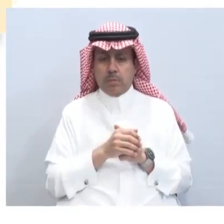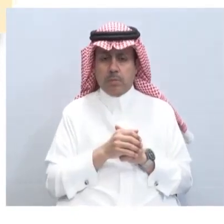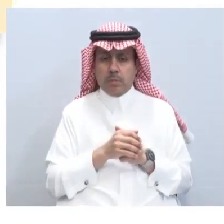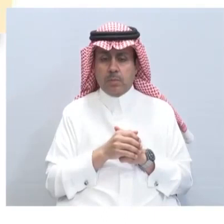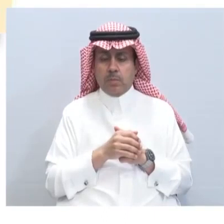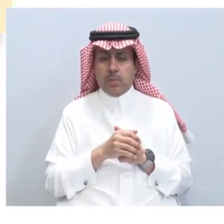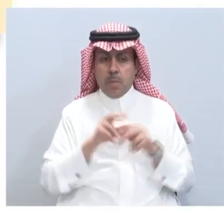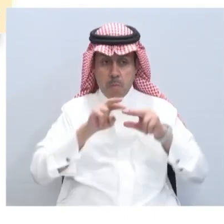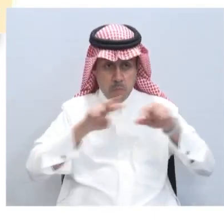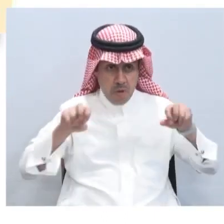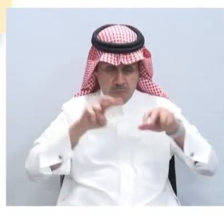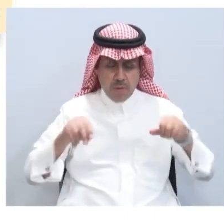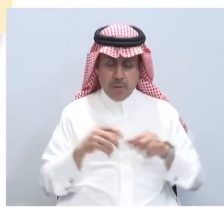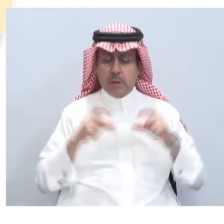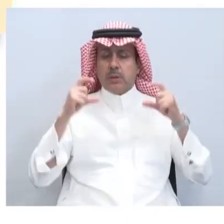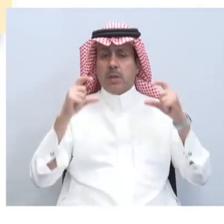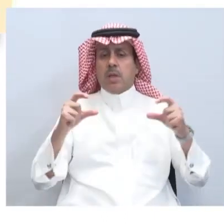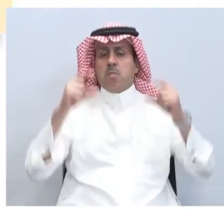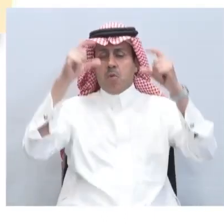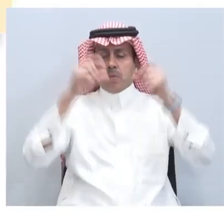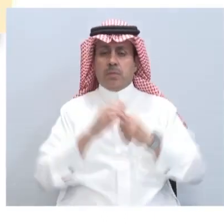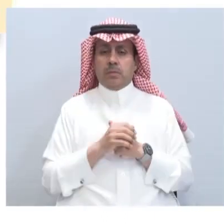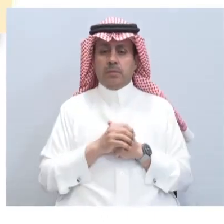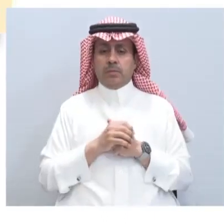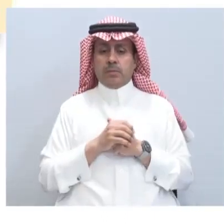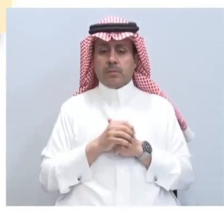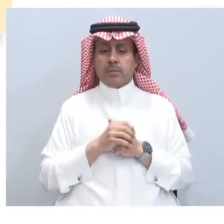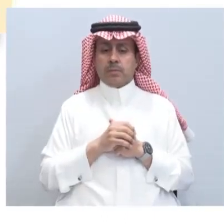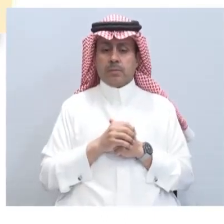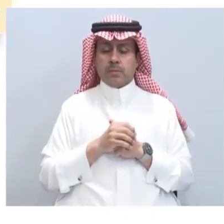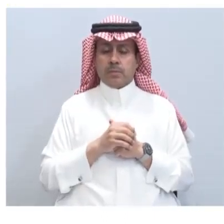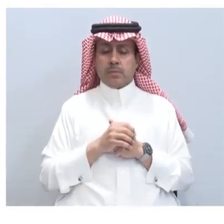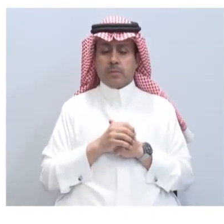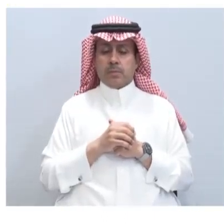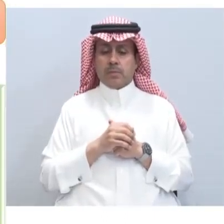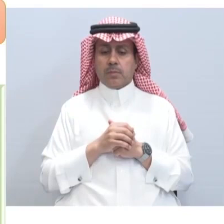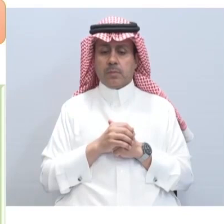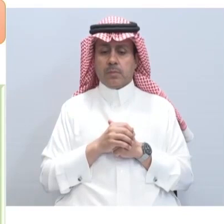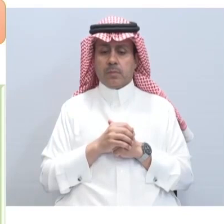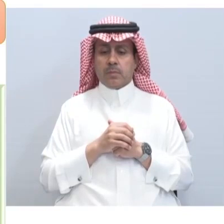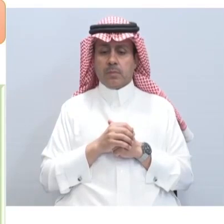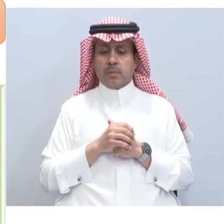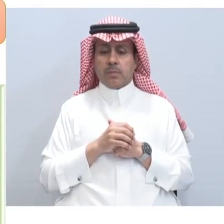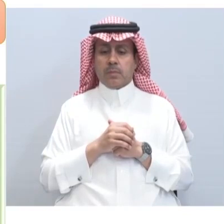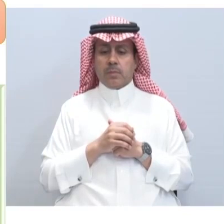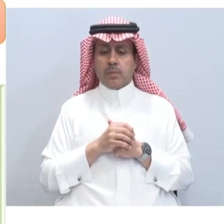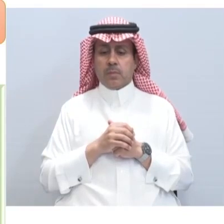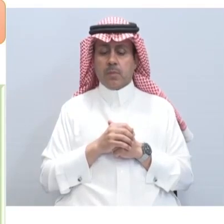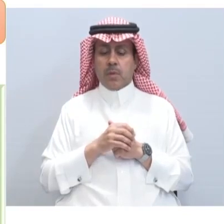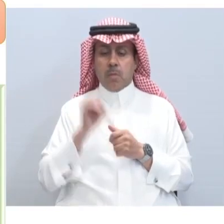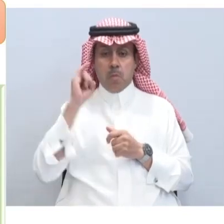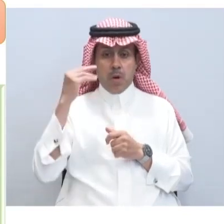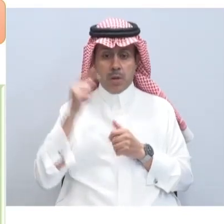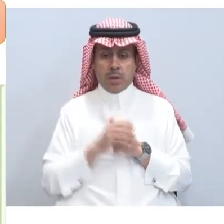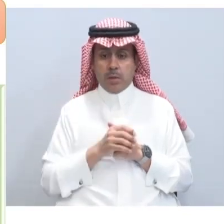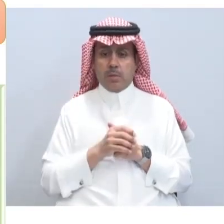الامير المواقع والبحث من ادله الموضوعيه والبحث من خلال محركات البحث ايضا محركات البحث